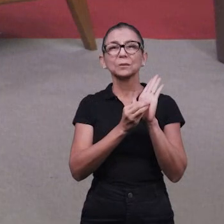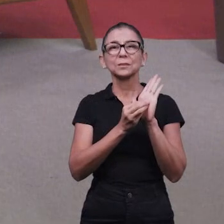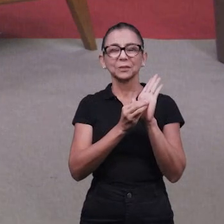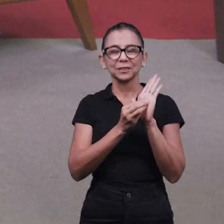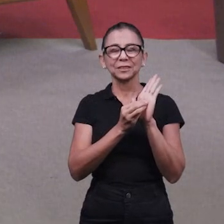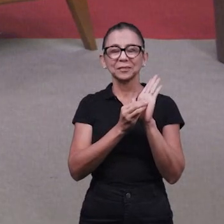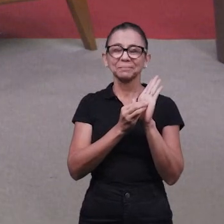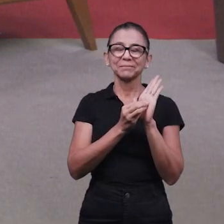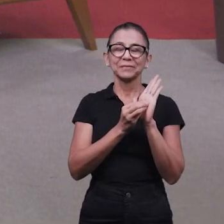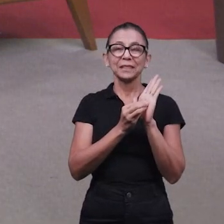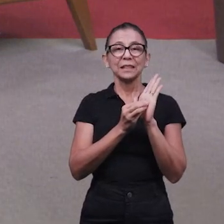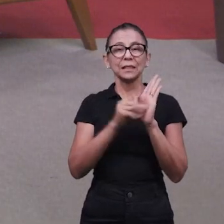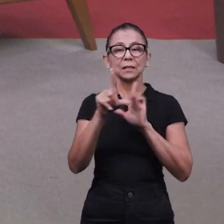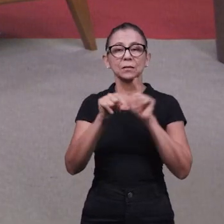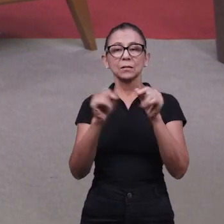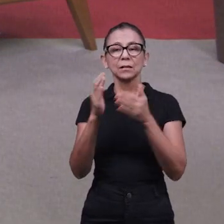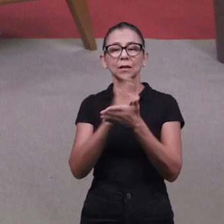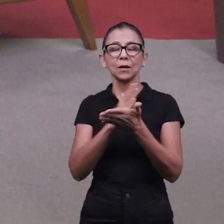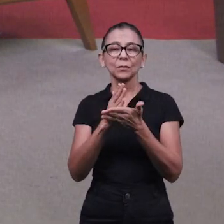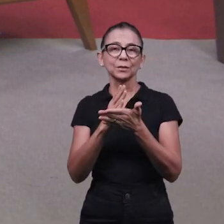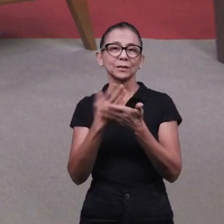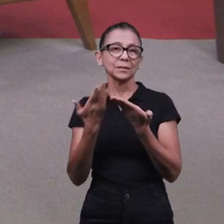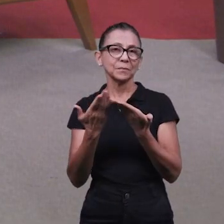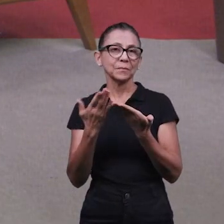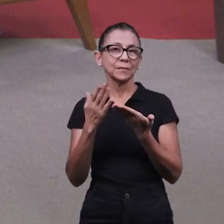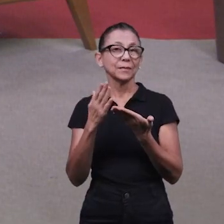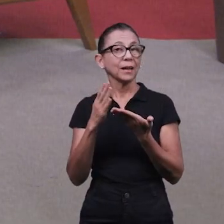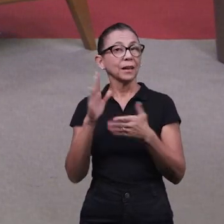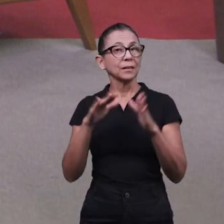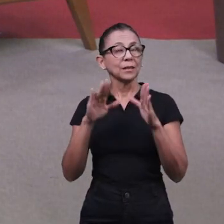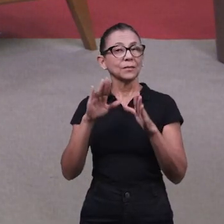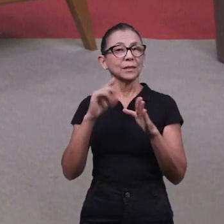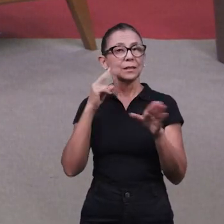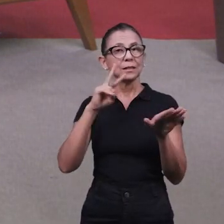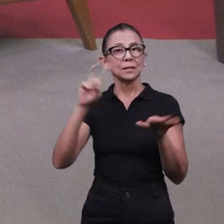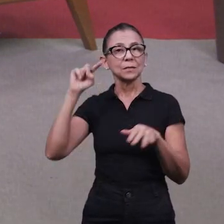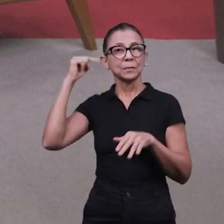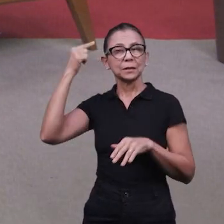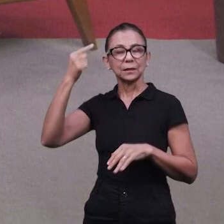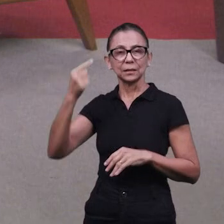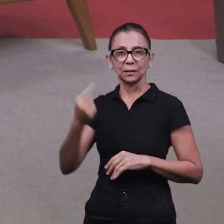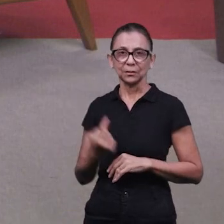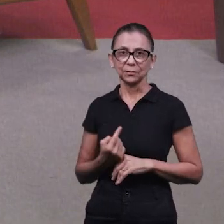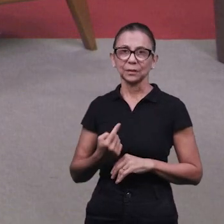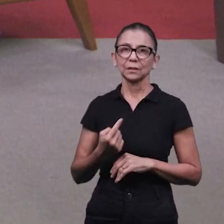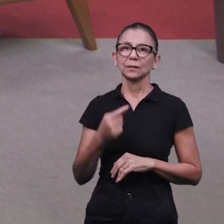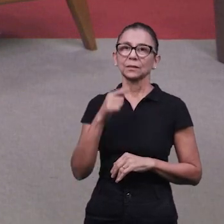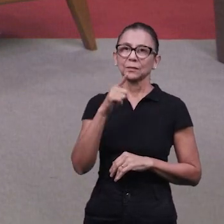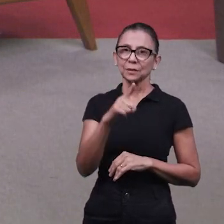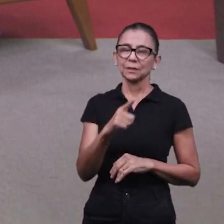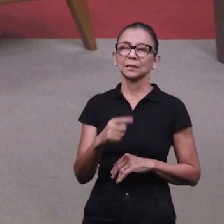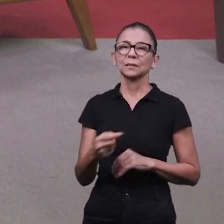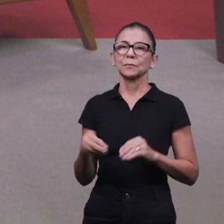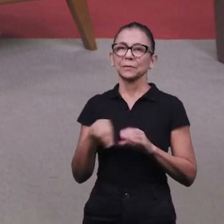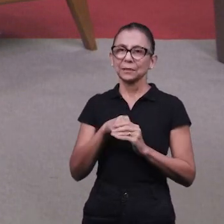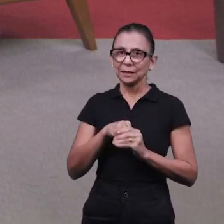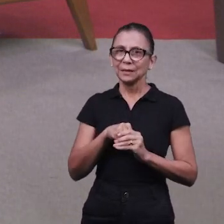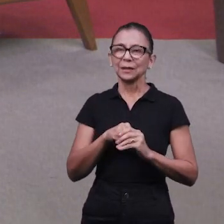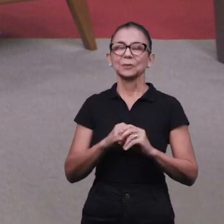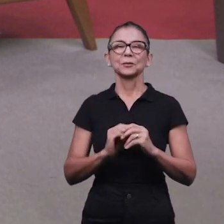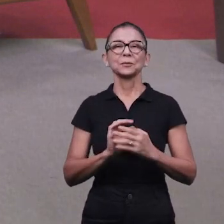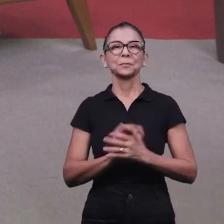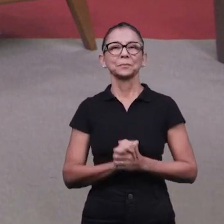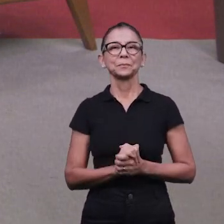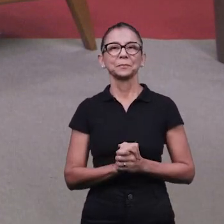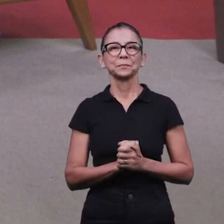plusieurs participations. Nous choisissons quelques-uns ici pour présenter. Peut-être la semaine prochaine, votre participation sera aussi affichée ici dans la partie leçon